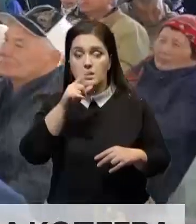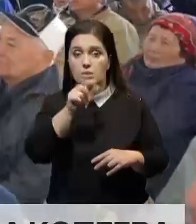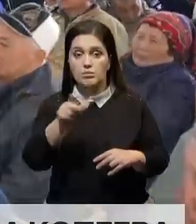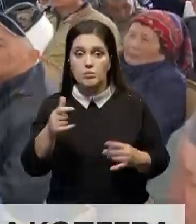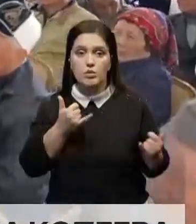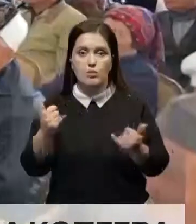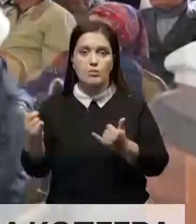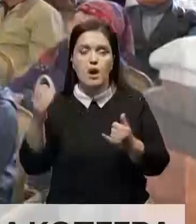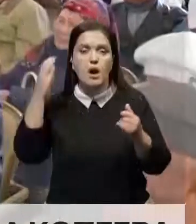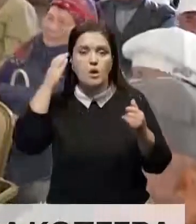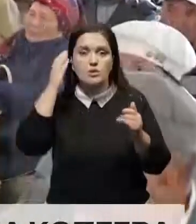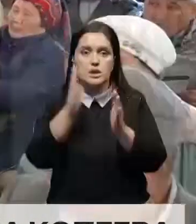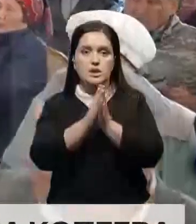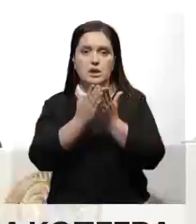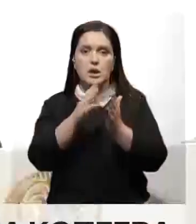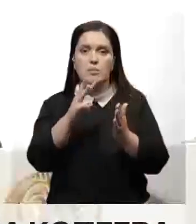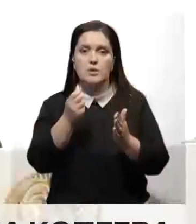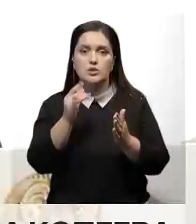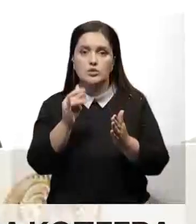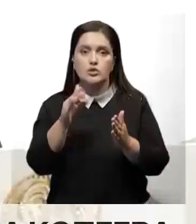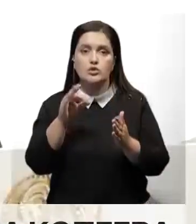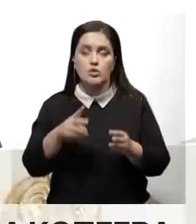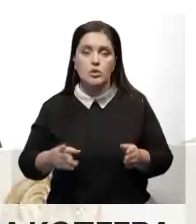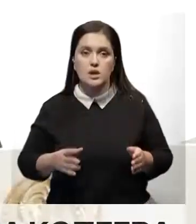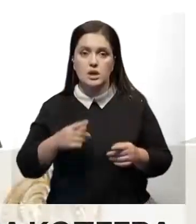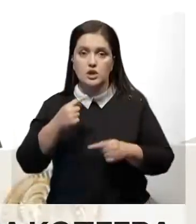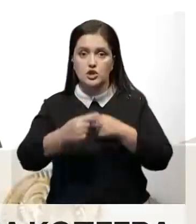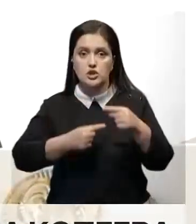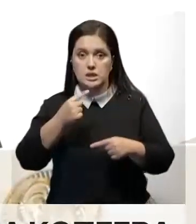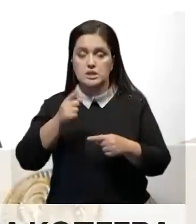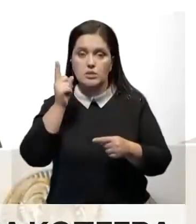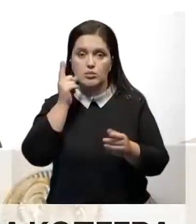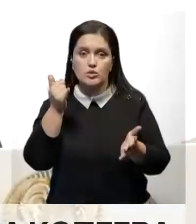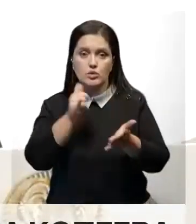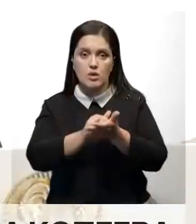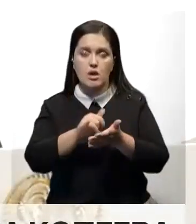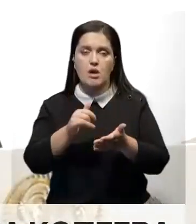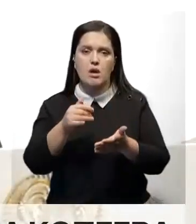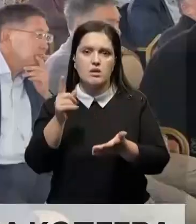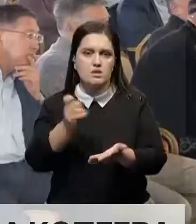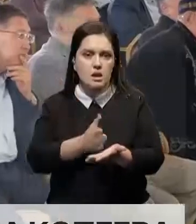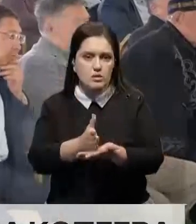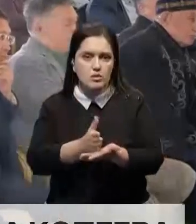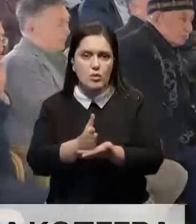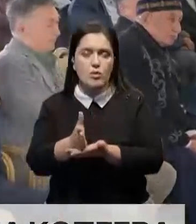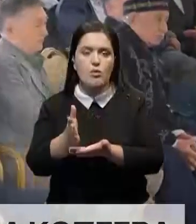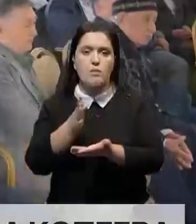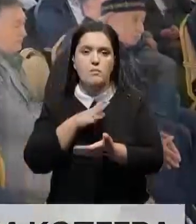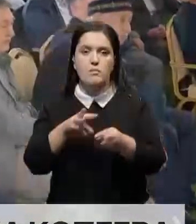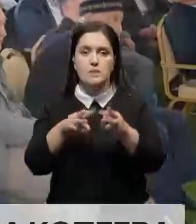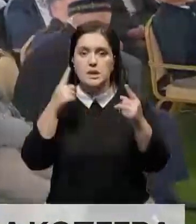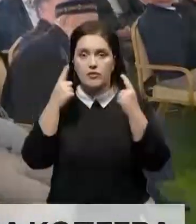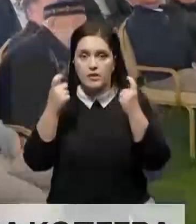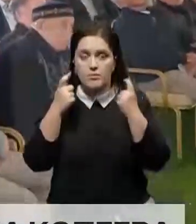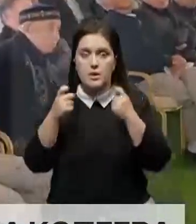доступна аудиокнига наш хурджоу её можно скачать через одноимённое мобильное приложение заслуги поэта и мыслители отметила министр информации